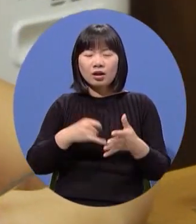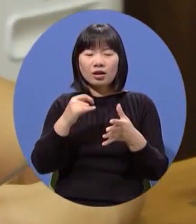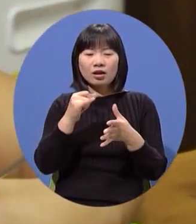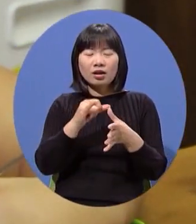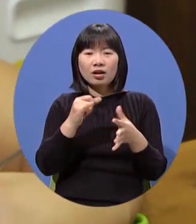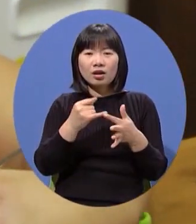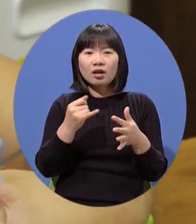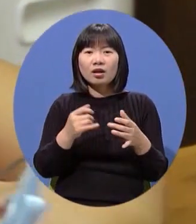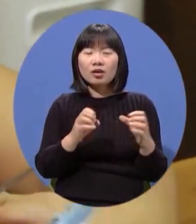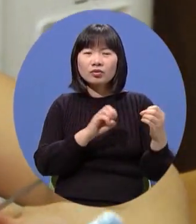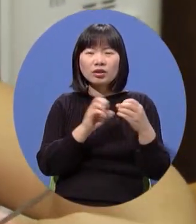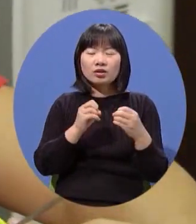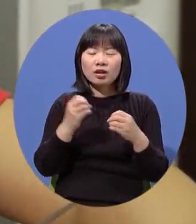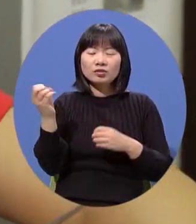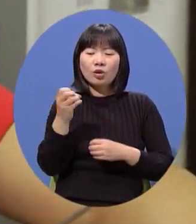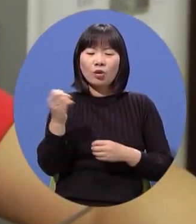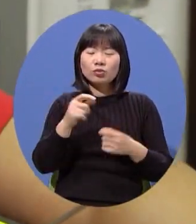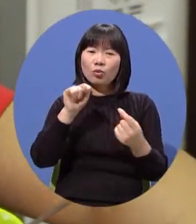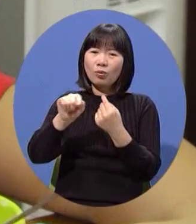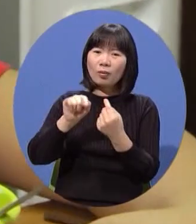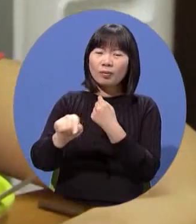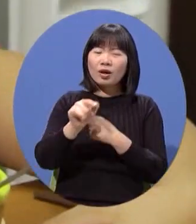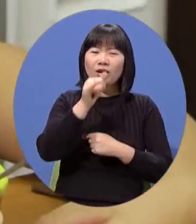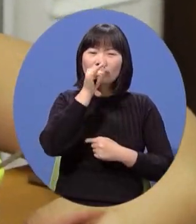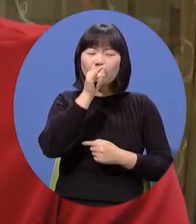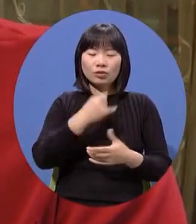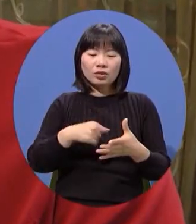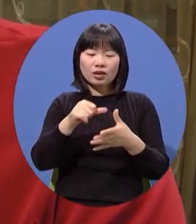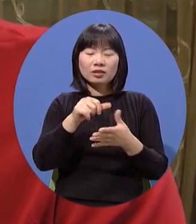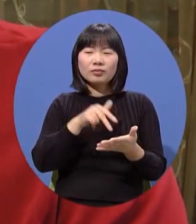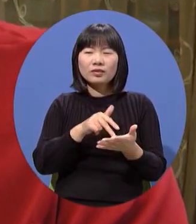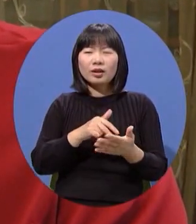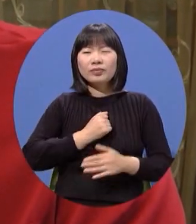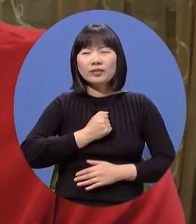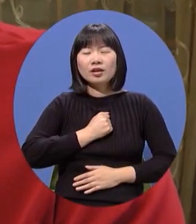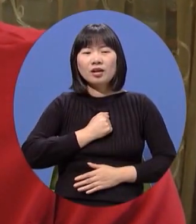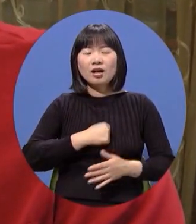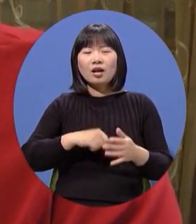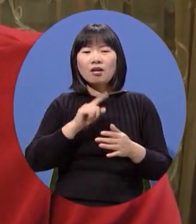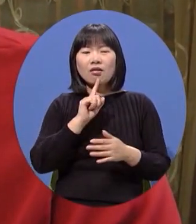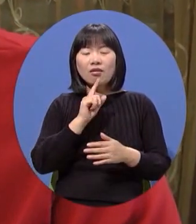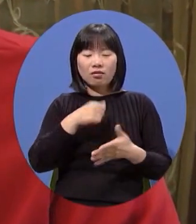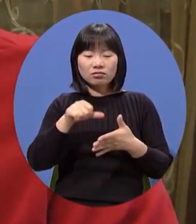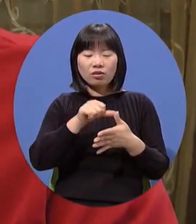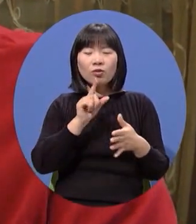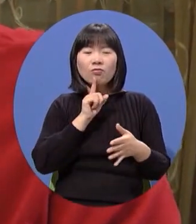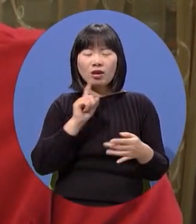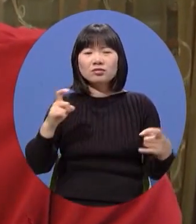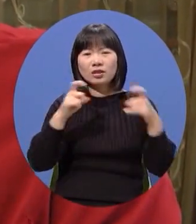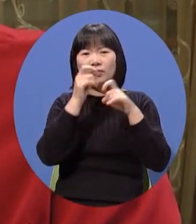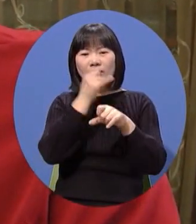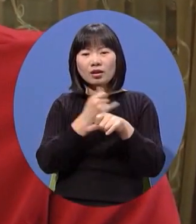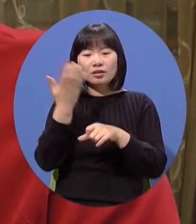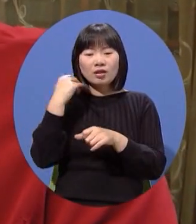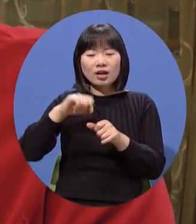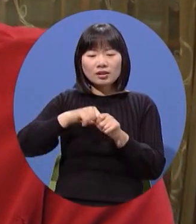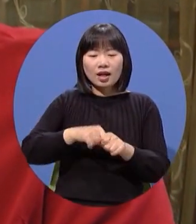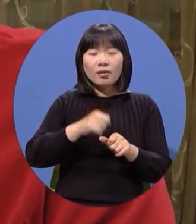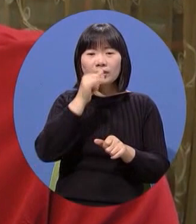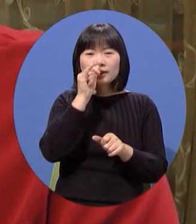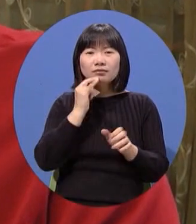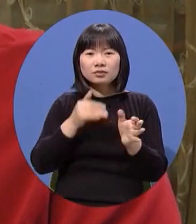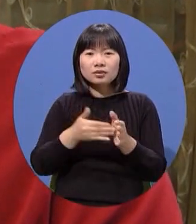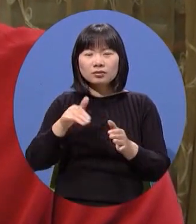대화는 이렇게 자꾸 어긋나기만 하고 아이는 답답합니다. 말싸움을 하게 돼요. 예전에는 강압적으로 제압을 했지만